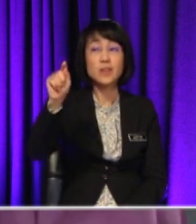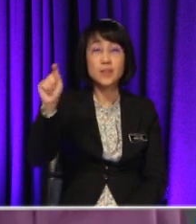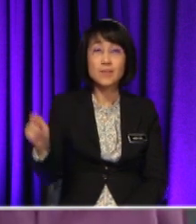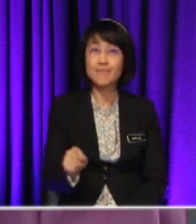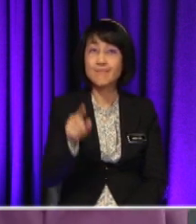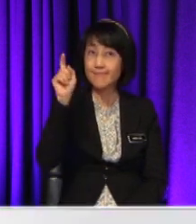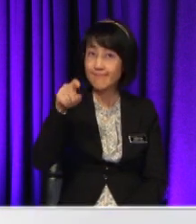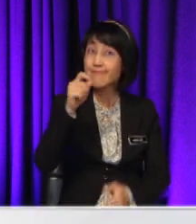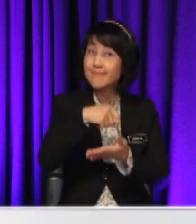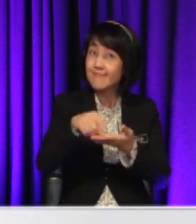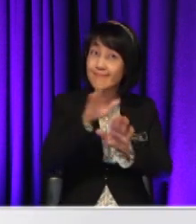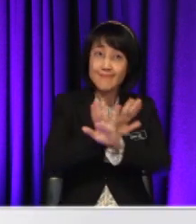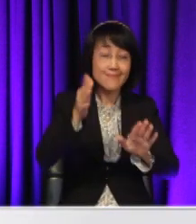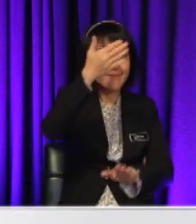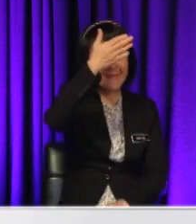m1001.30